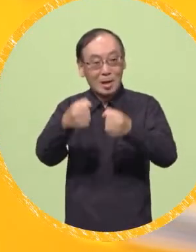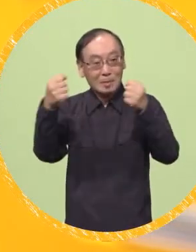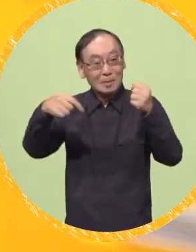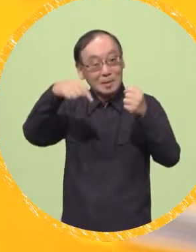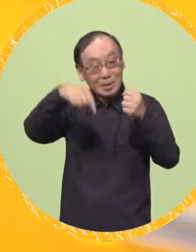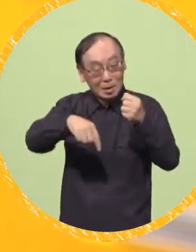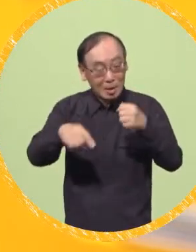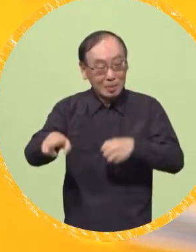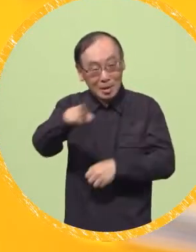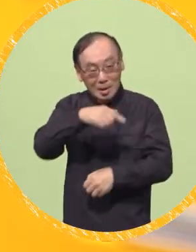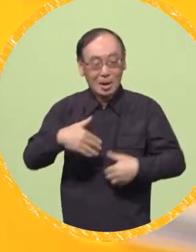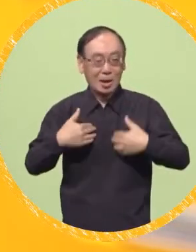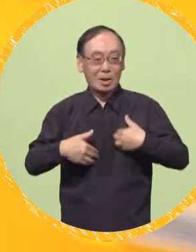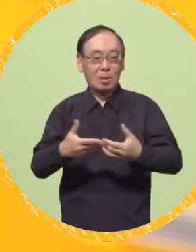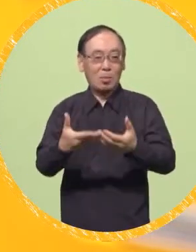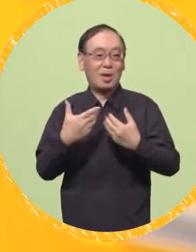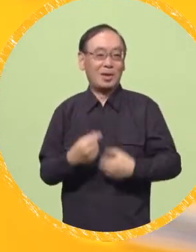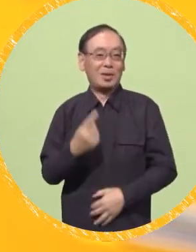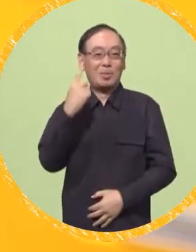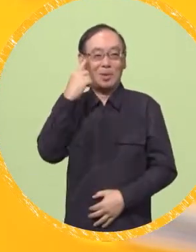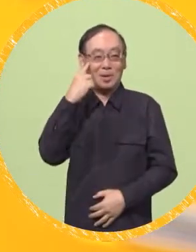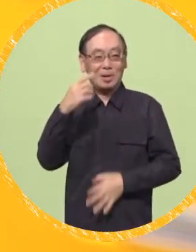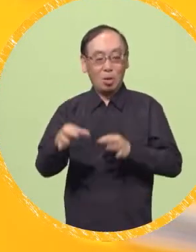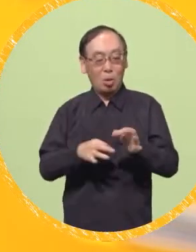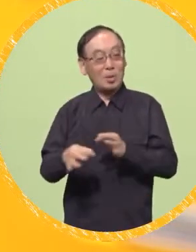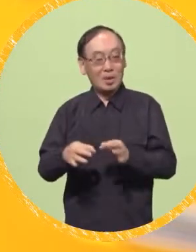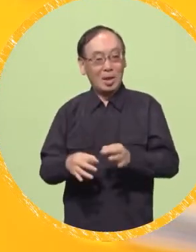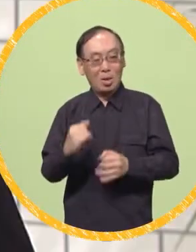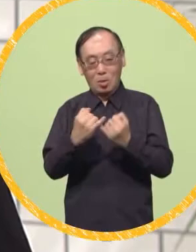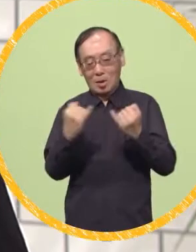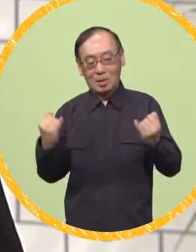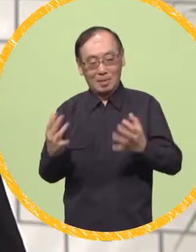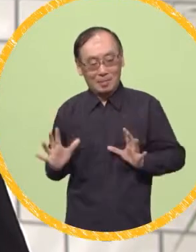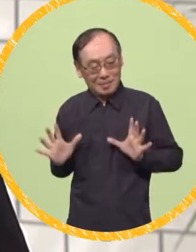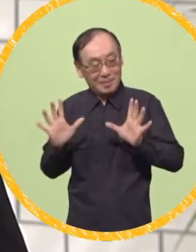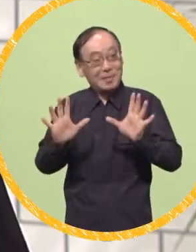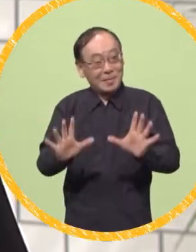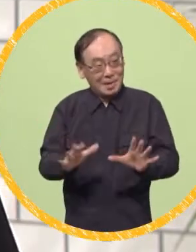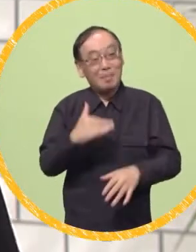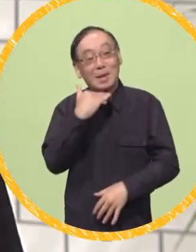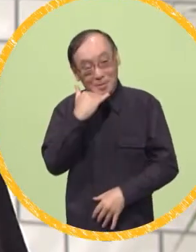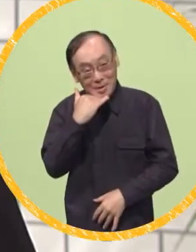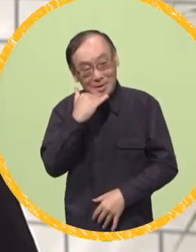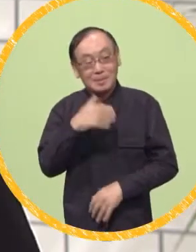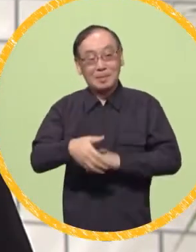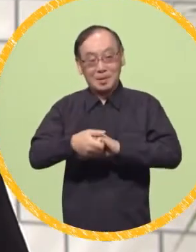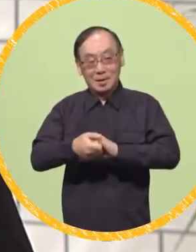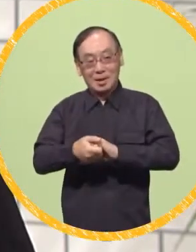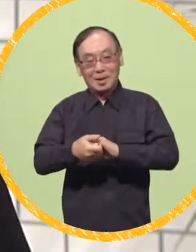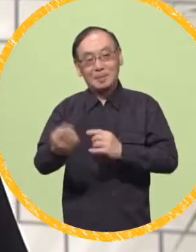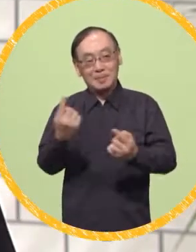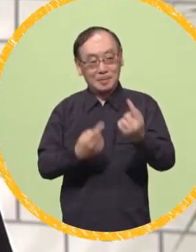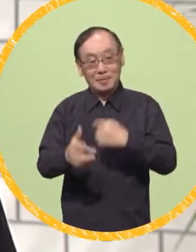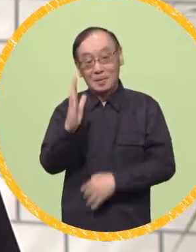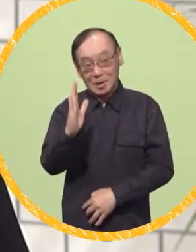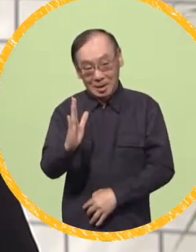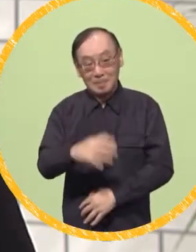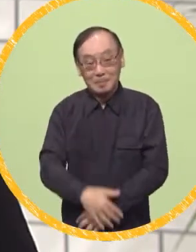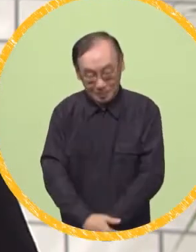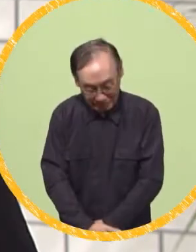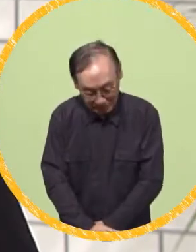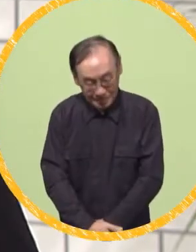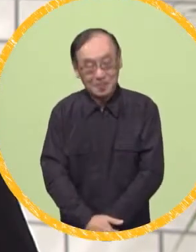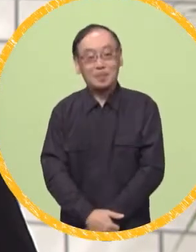楽しみいただければと思います当日はサンライズシャックの女のコ達が元気いっぱいお待ちしていますのでぜひお楽しみください